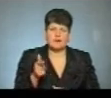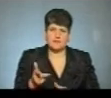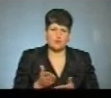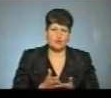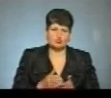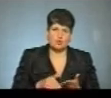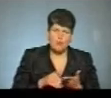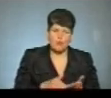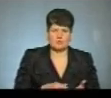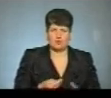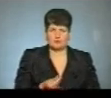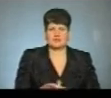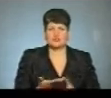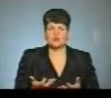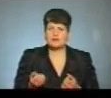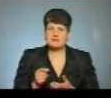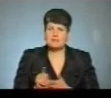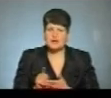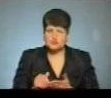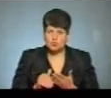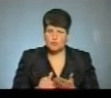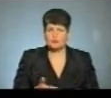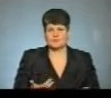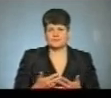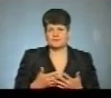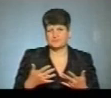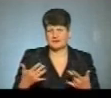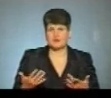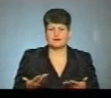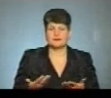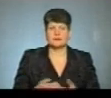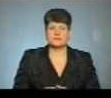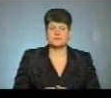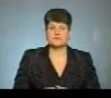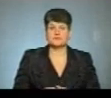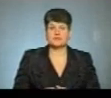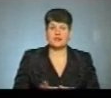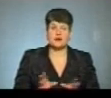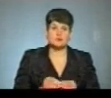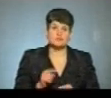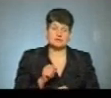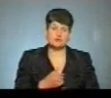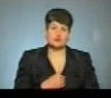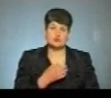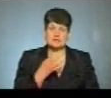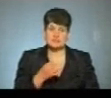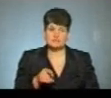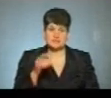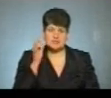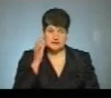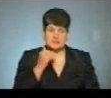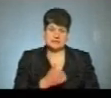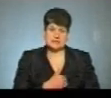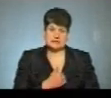допомогти, чи отримати пенсію і так далі. Всі чи допомога в отриманні пенсії. Разом з тим хочу сказати, бо ви згадали за